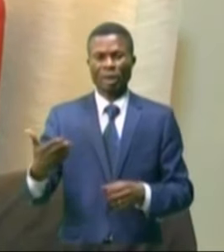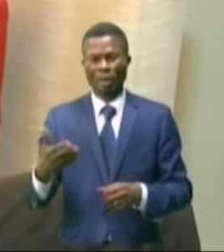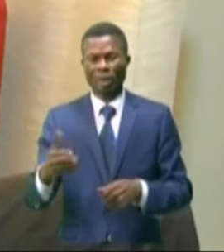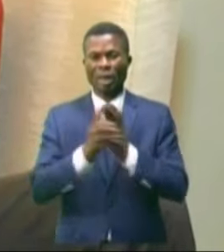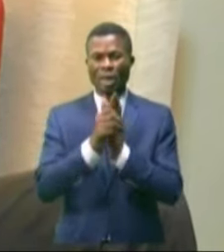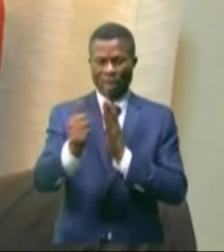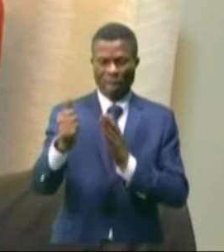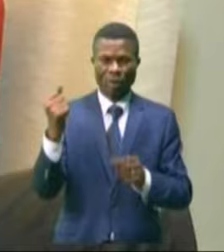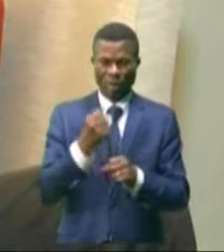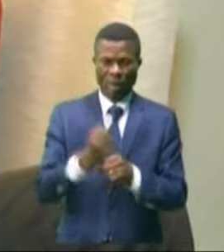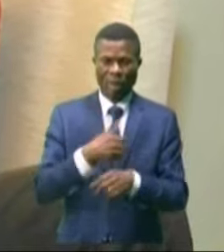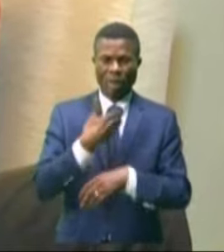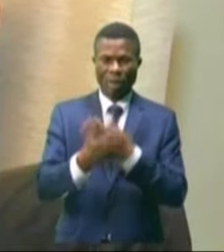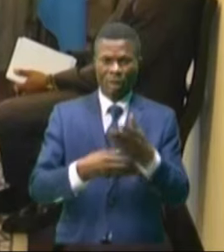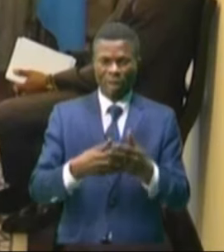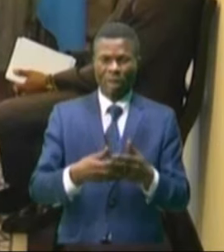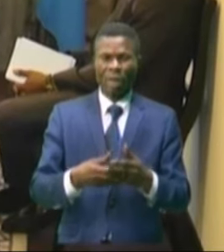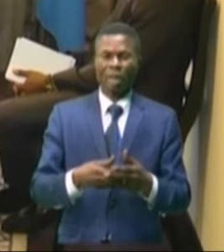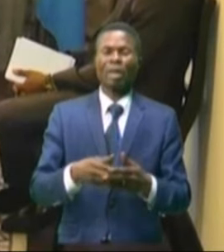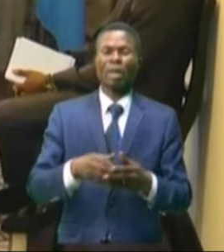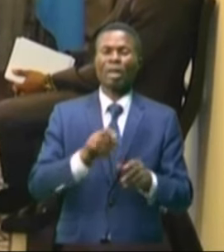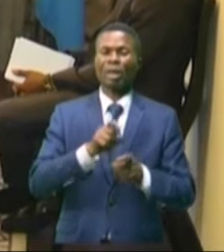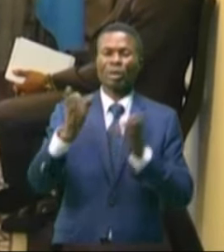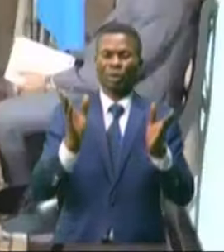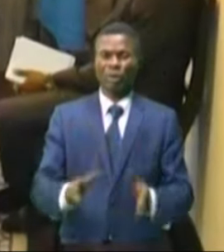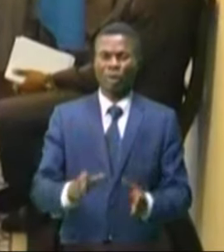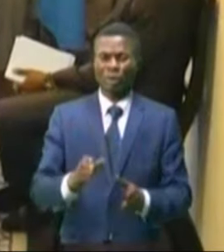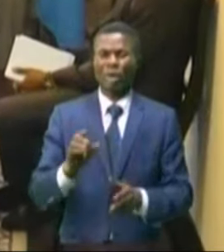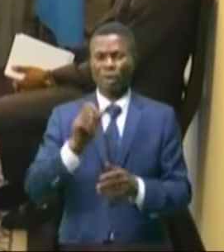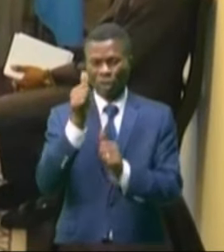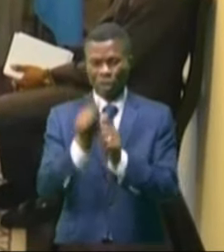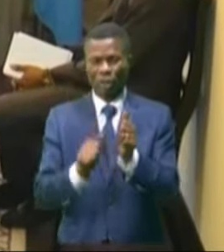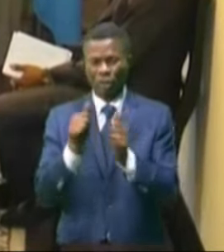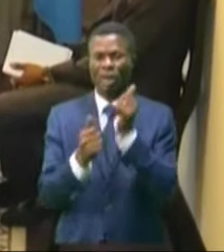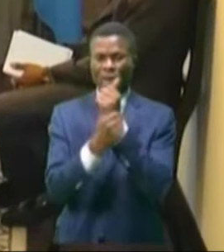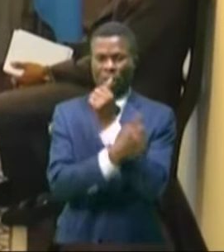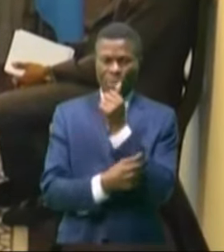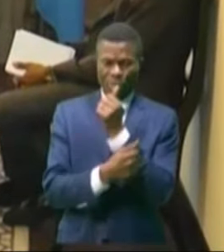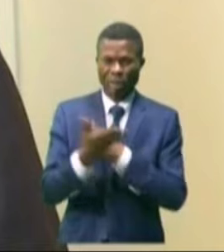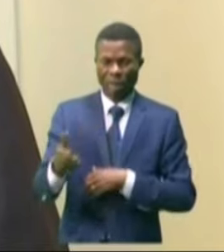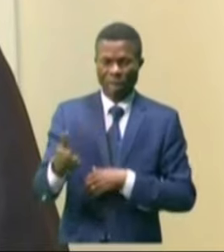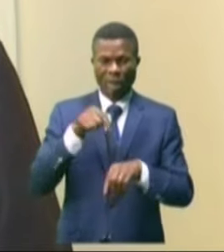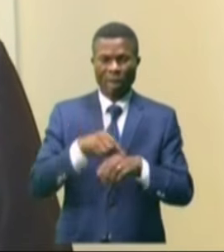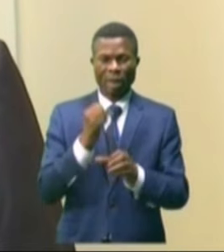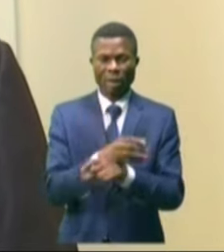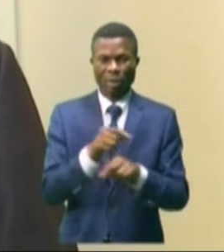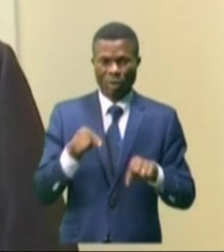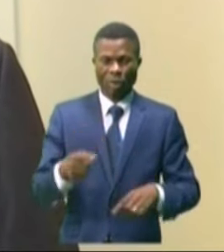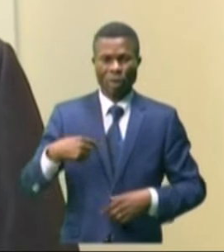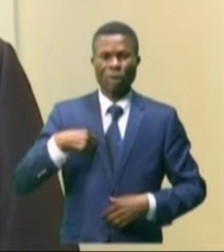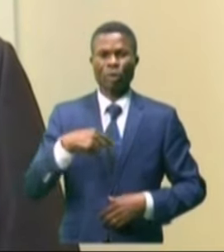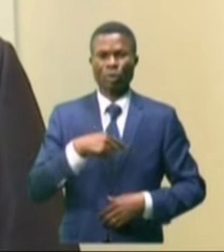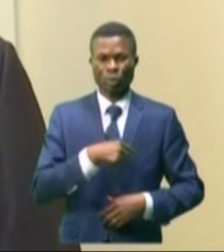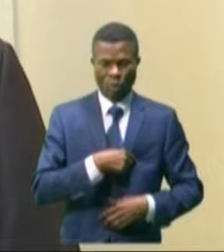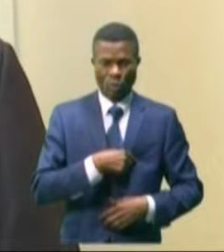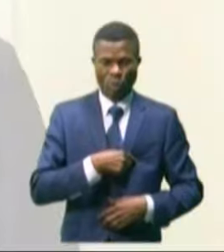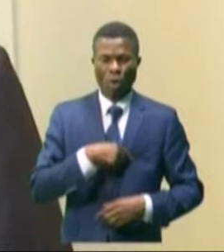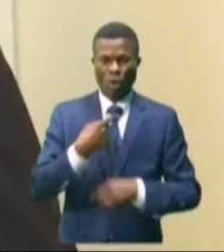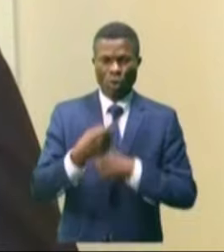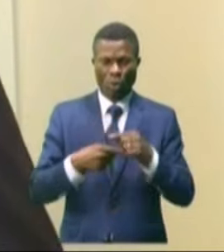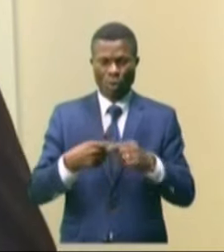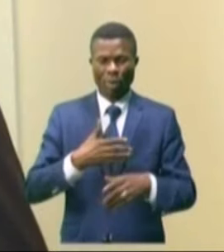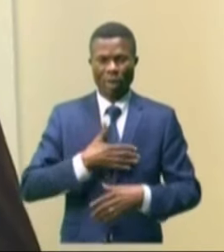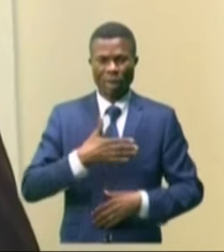des services rendus par les administrations respectives aux usagers. Il est temps aujourd'hui que nous puissions essayer